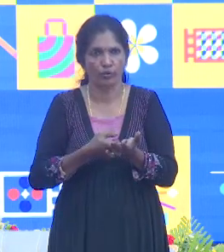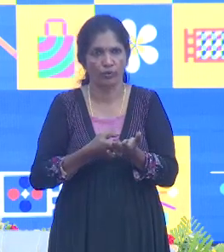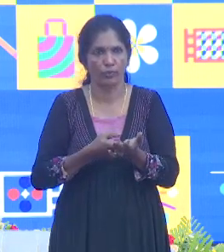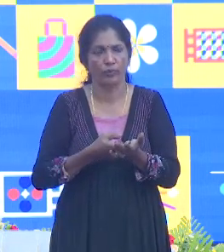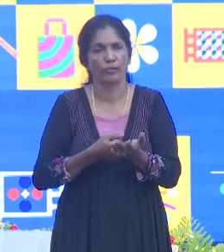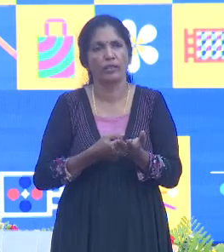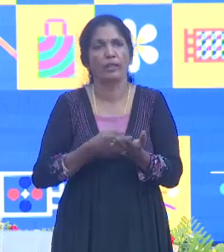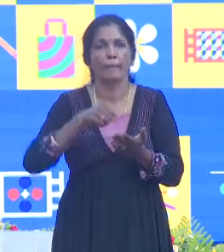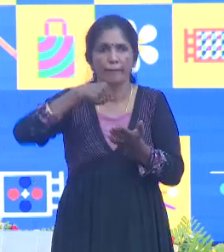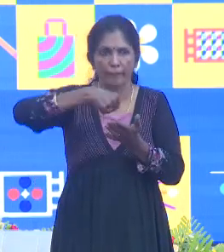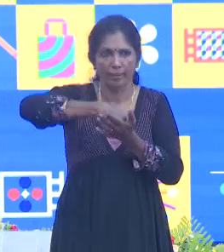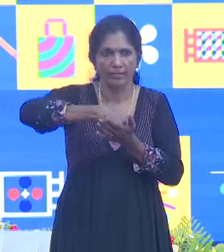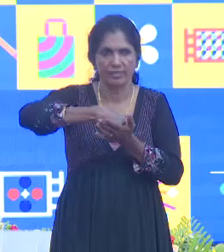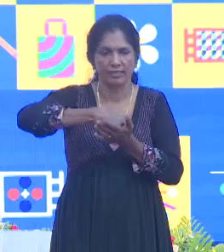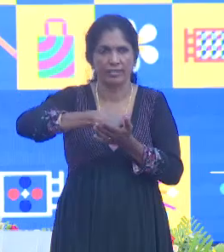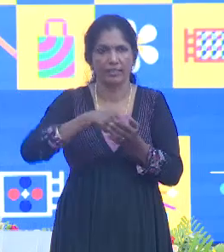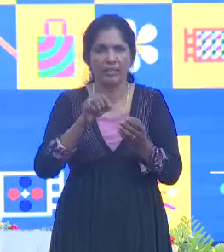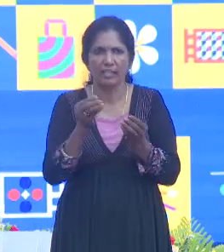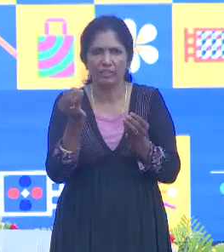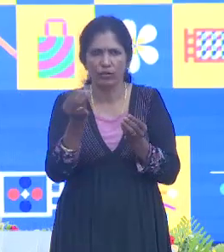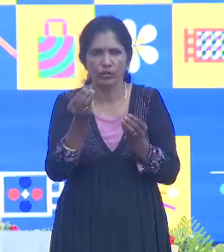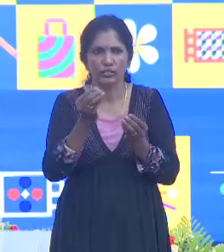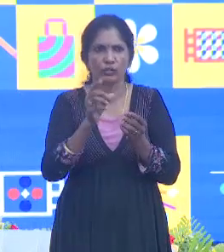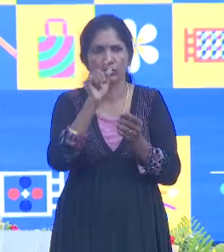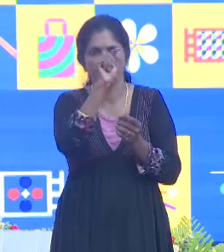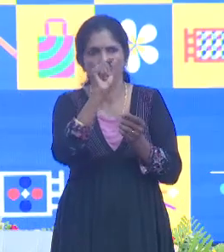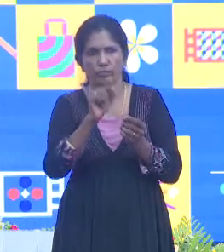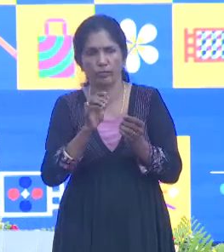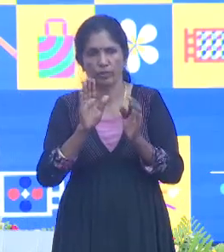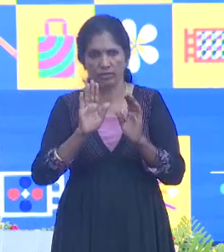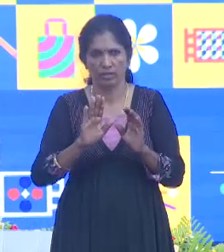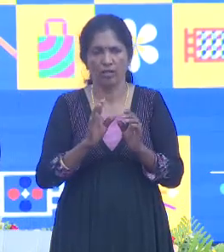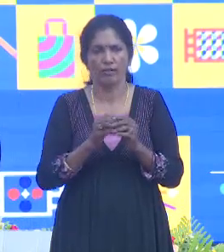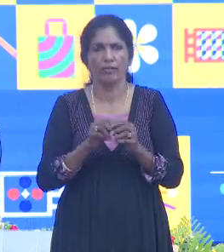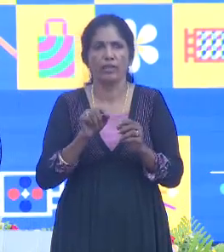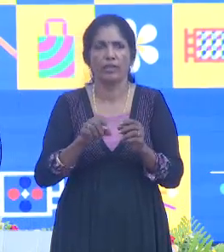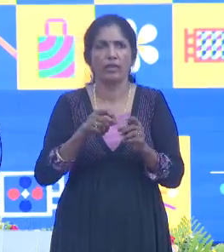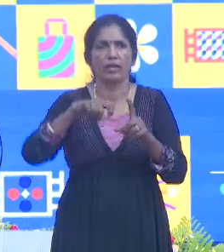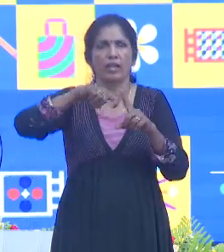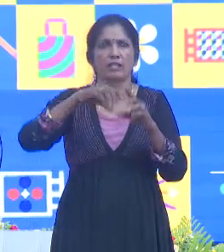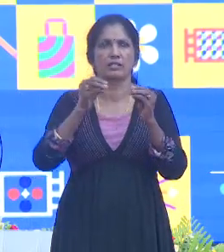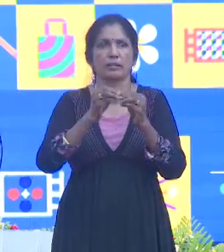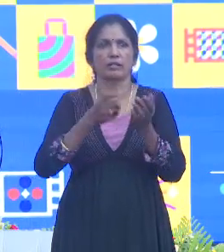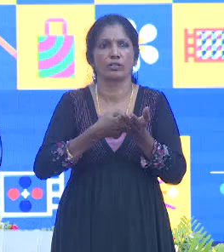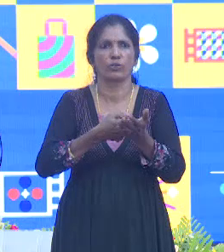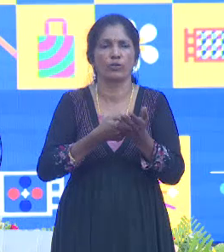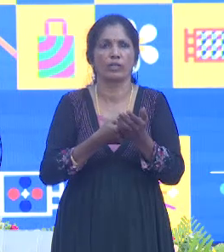ചട്ടങ്ങളുടെയും ഒക്കെ ചില അംശങ്ങൾ ഉണ്ടായിരുന്നെങ്കിലും ആ കാർഷിക ബന്ധ